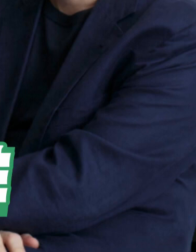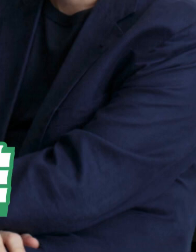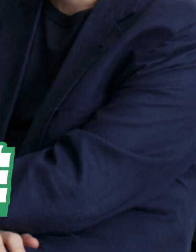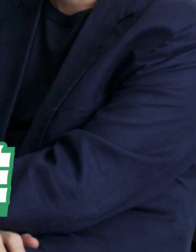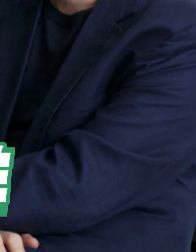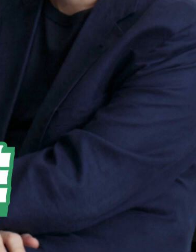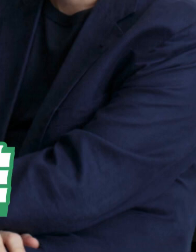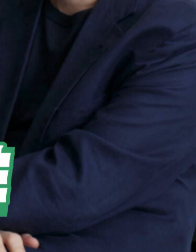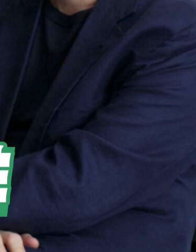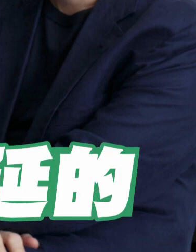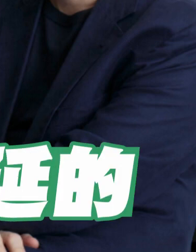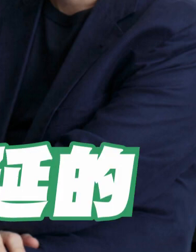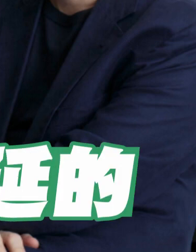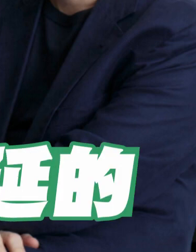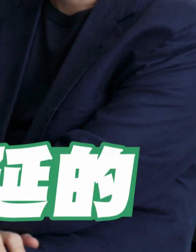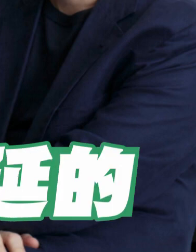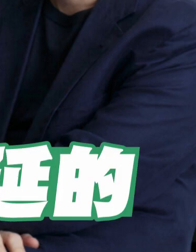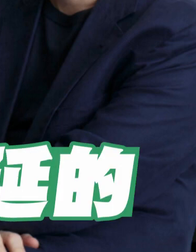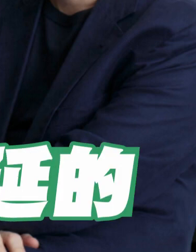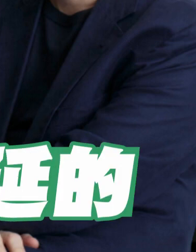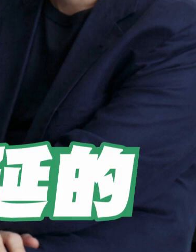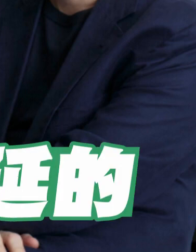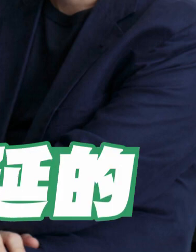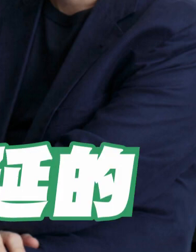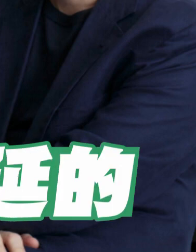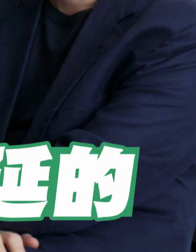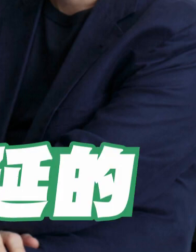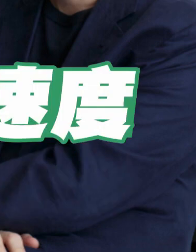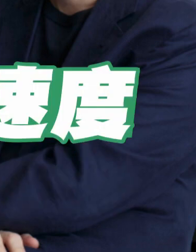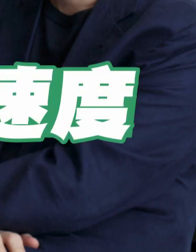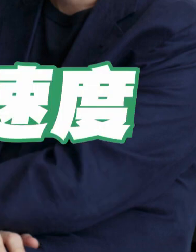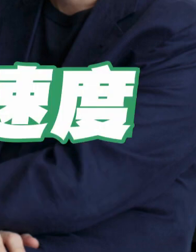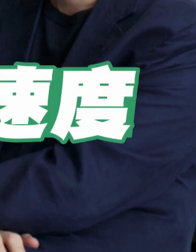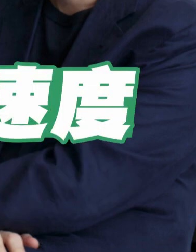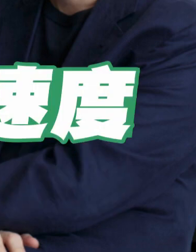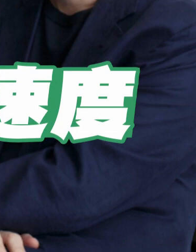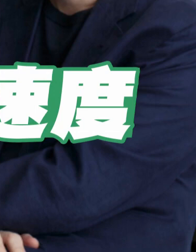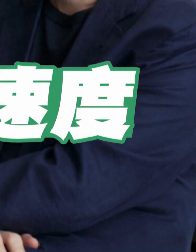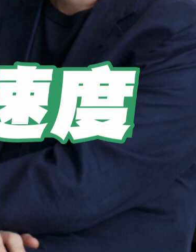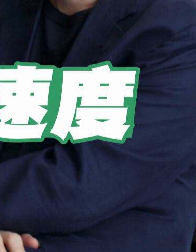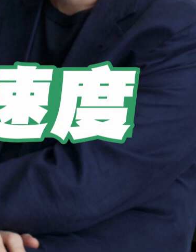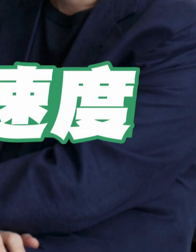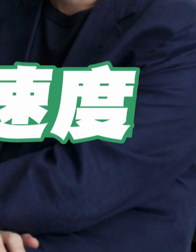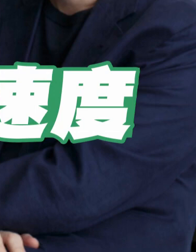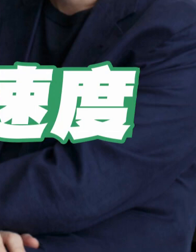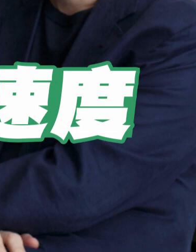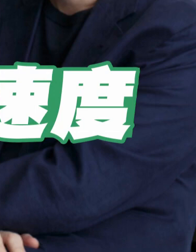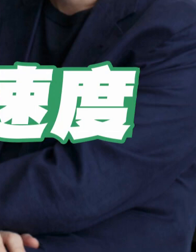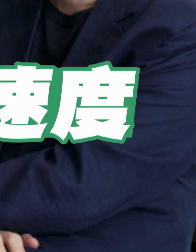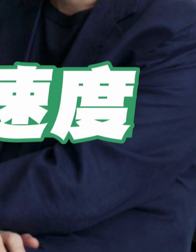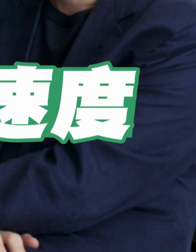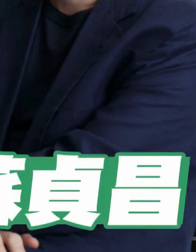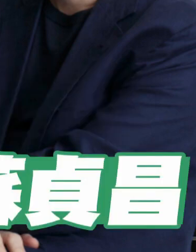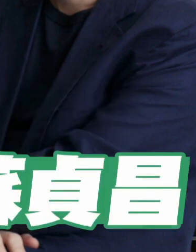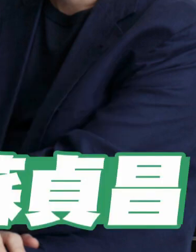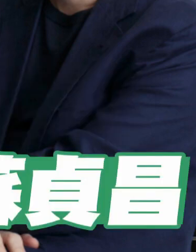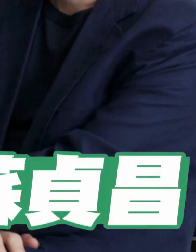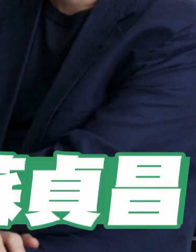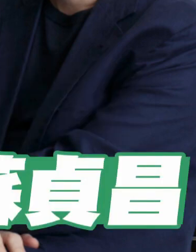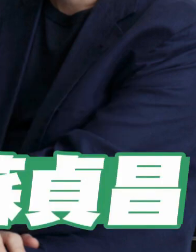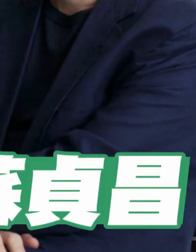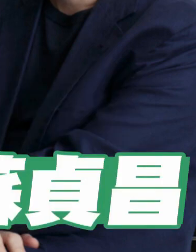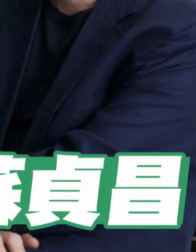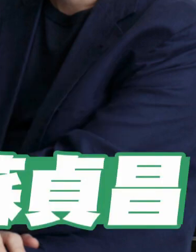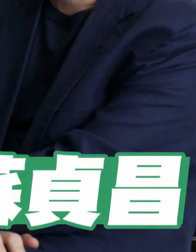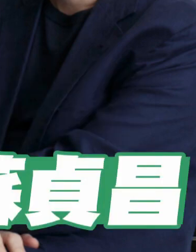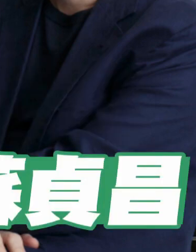投后要赶快排，然后这个没什么好拖延的，就让人家在很快的速度里面拿到执照。蒋英统就立